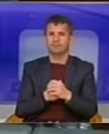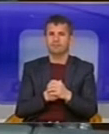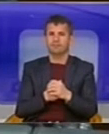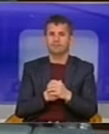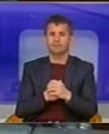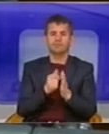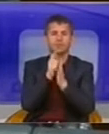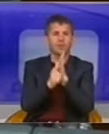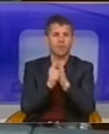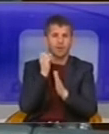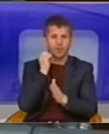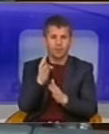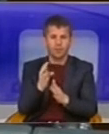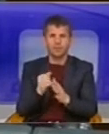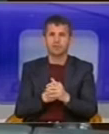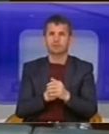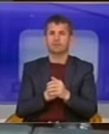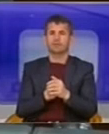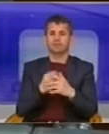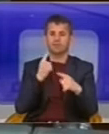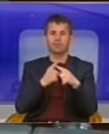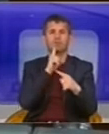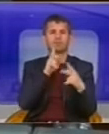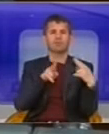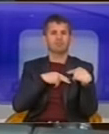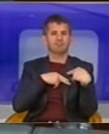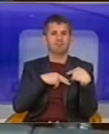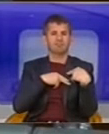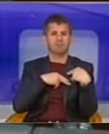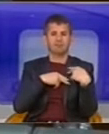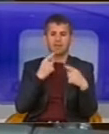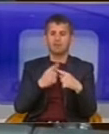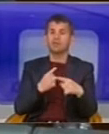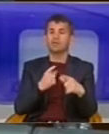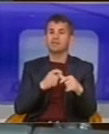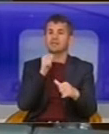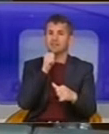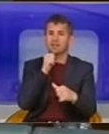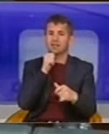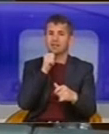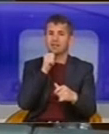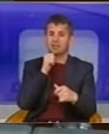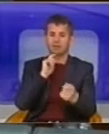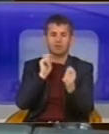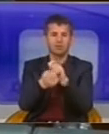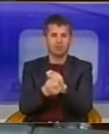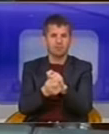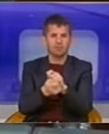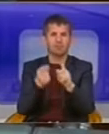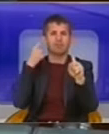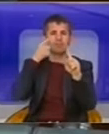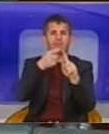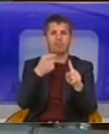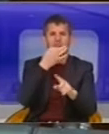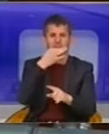afatet kohore e bartësit konkret dhe mënyrën se si do të bëhen synimet